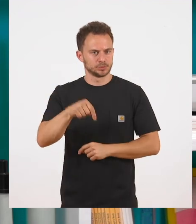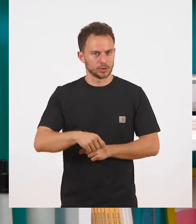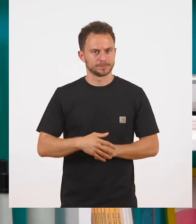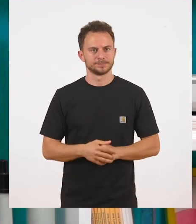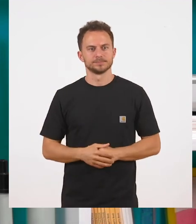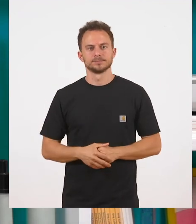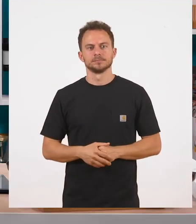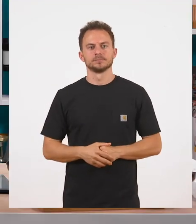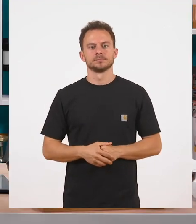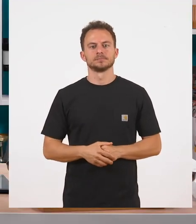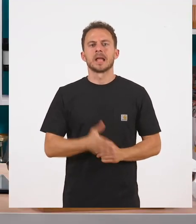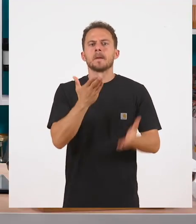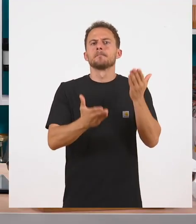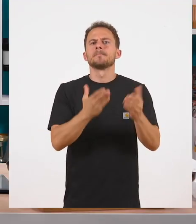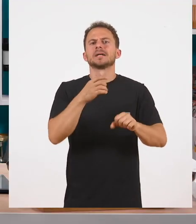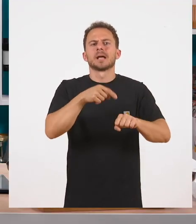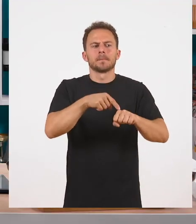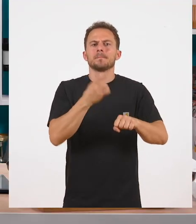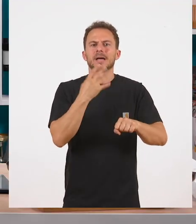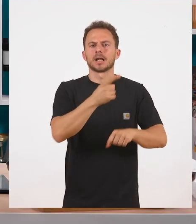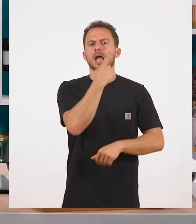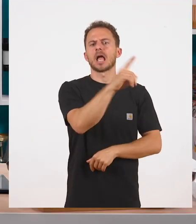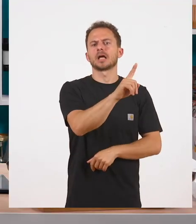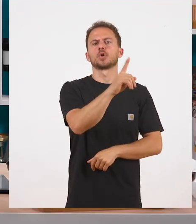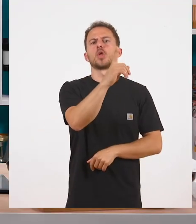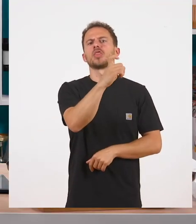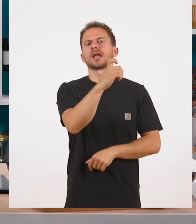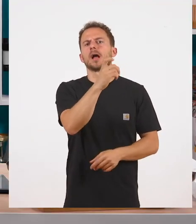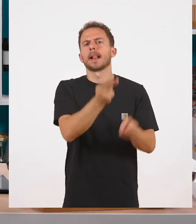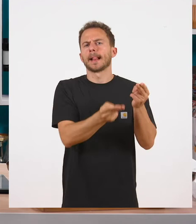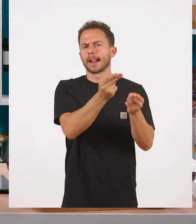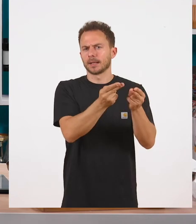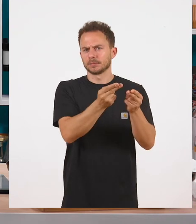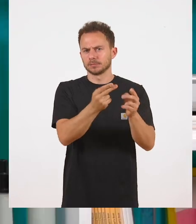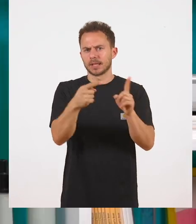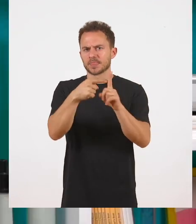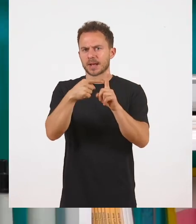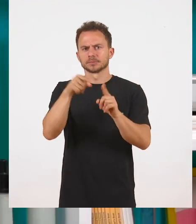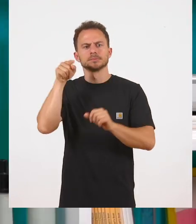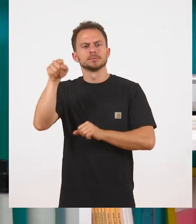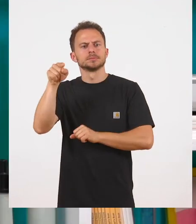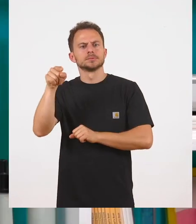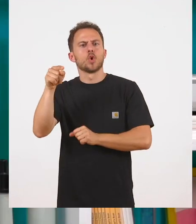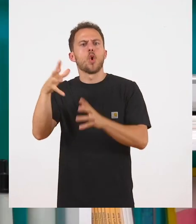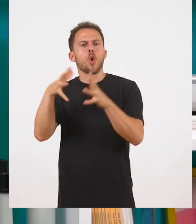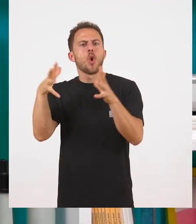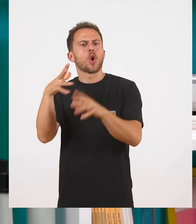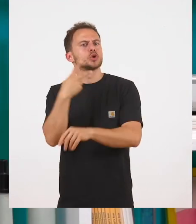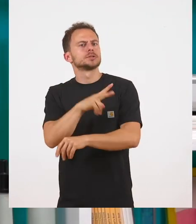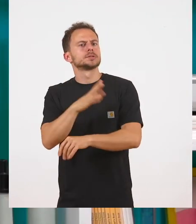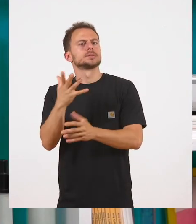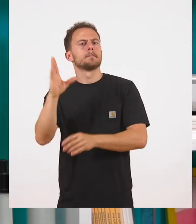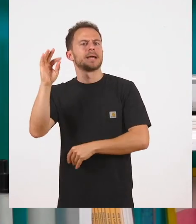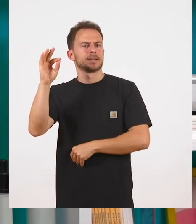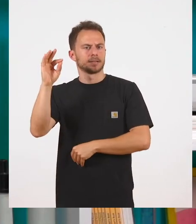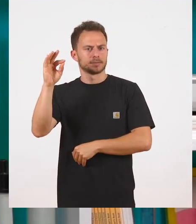Έχω λοιπόν τη μάζα της πέτρας που είναι 110 γραμμάρια και τον όγκο που μετρήσαμε πριν